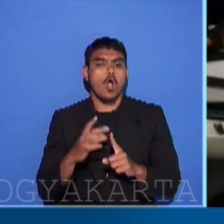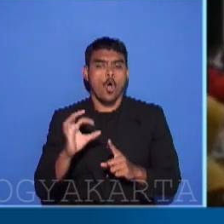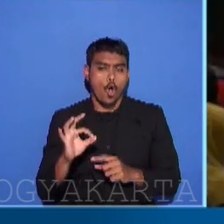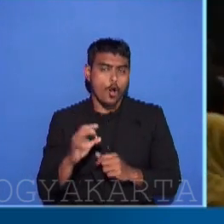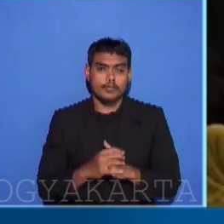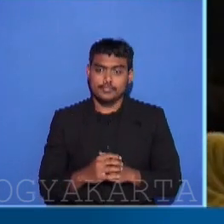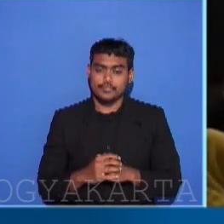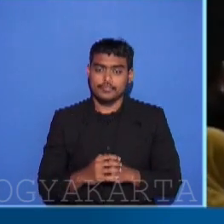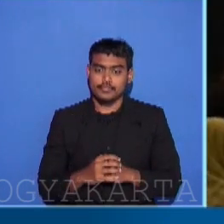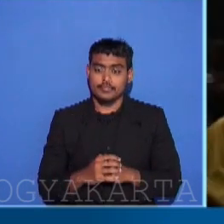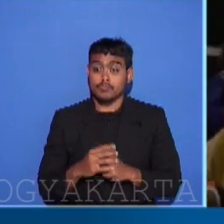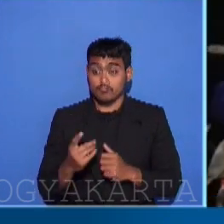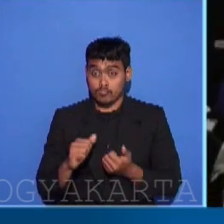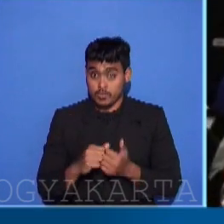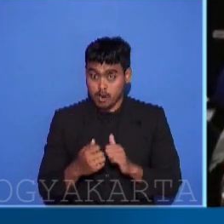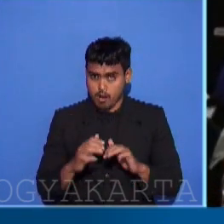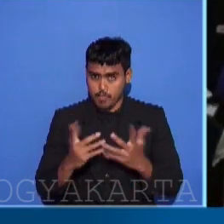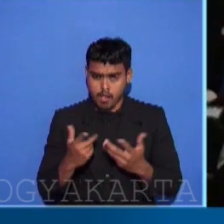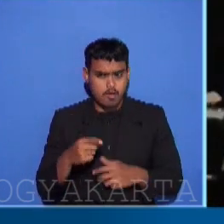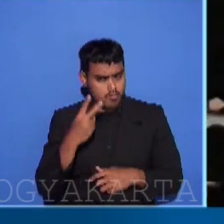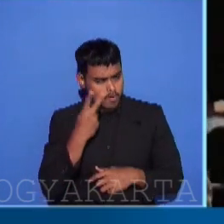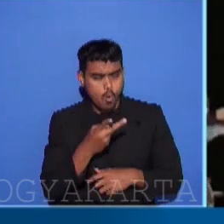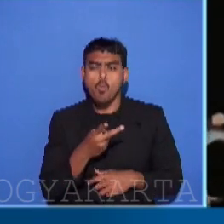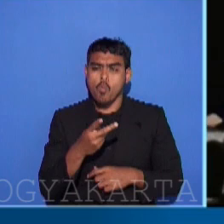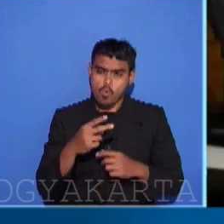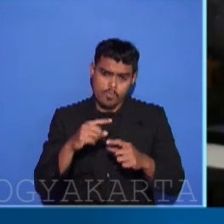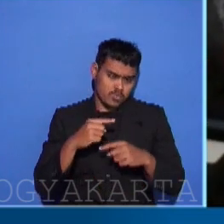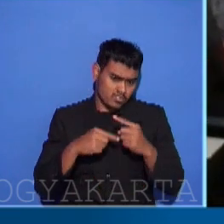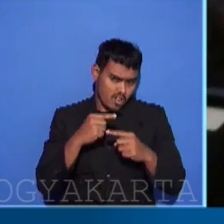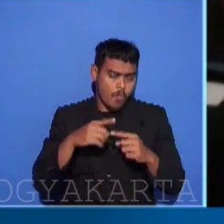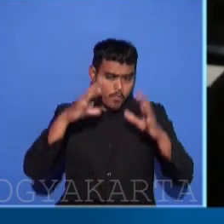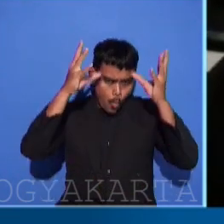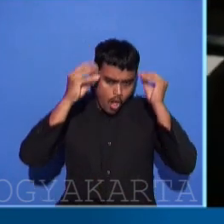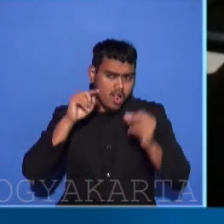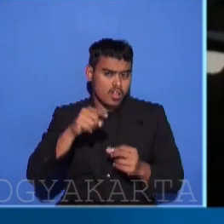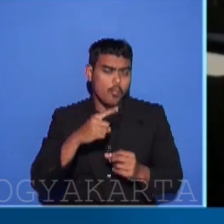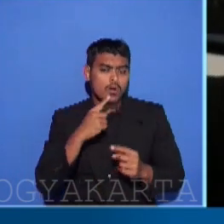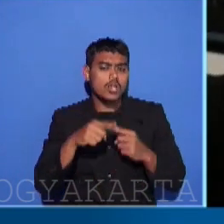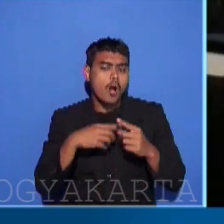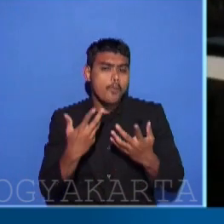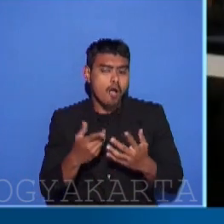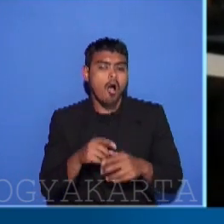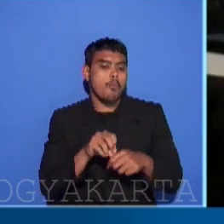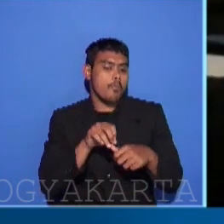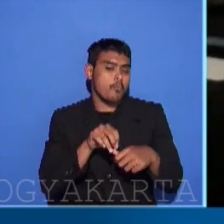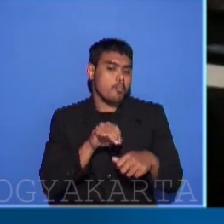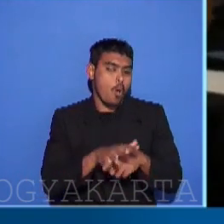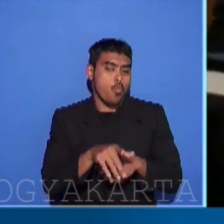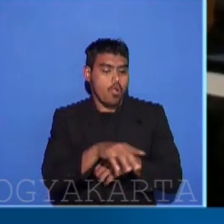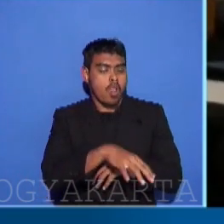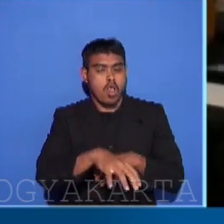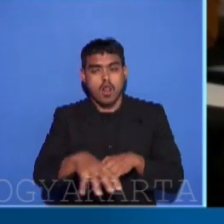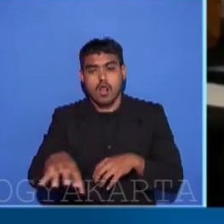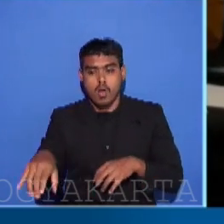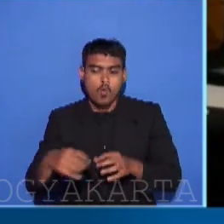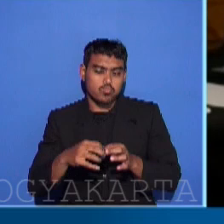manaah satu permasalahanaga keperaatan Indonesia adalah terkait dengan distribusi karena masih banyak wilayah pelosok